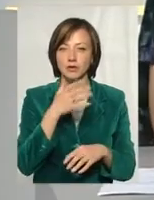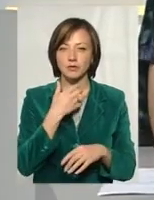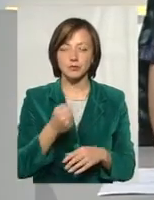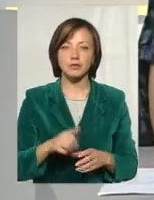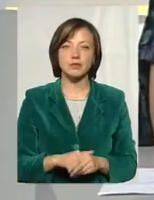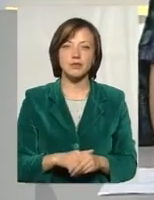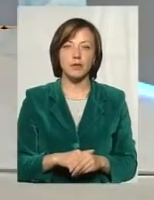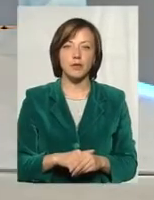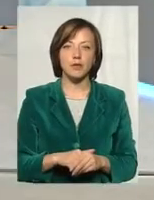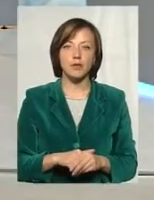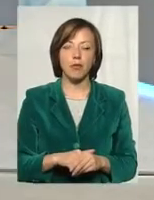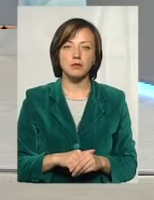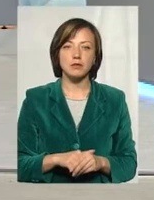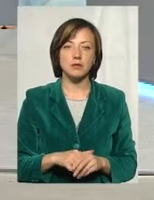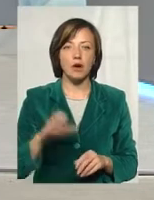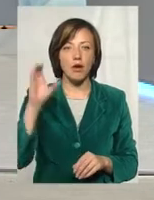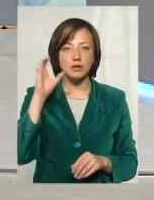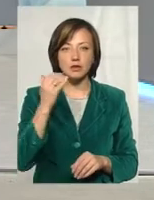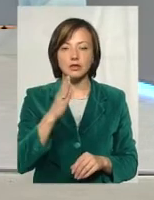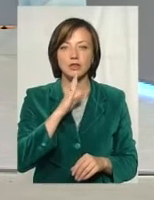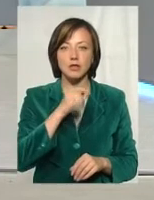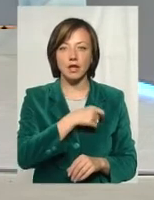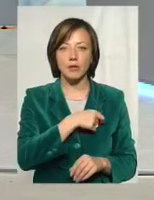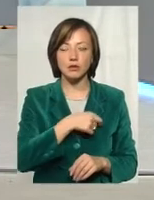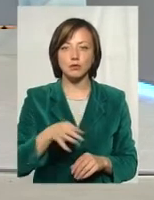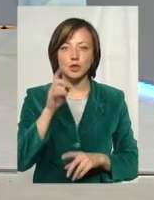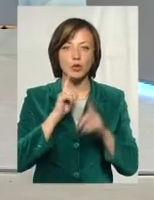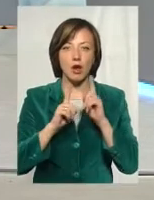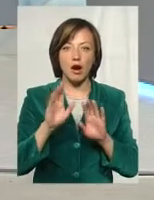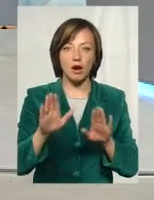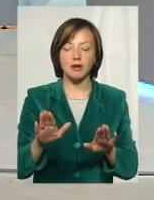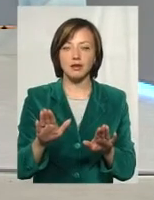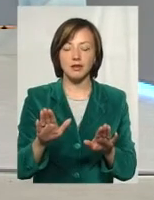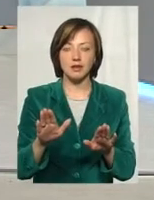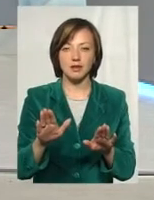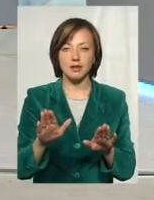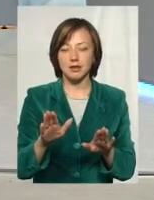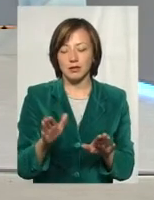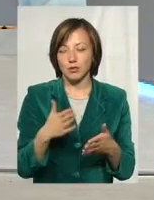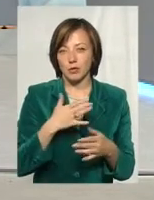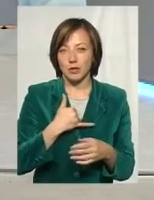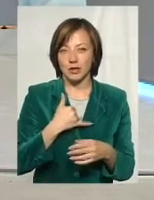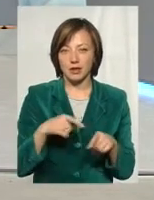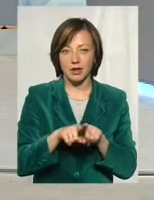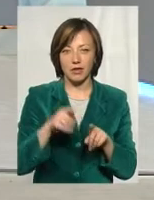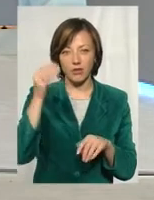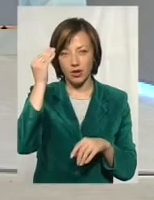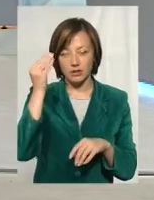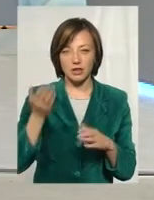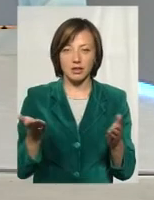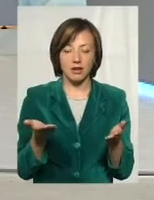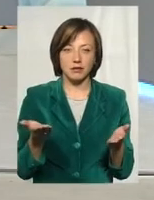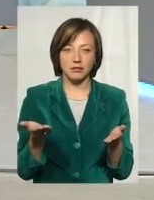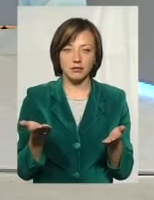небагато часу. Ну, слухаючи цю жінку, депутат обласної ради, хай Бог простить, але в мене таке враження, що вона в якійсь